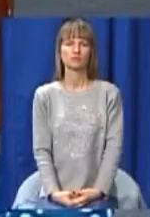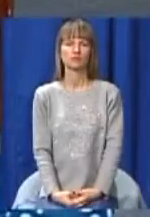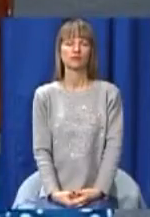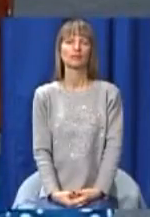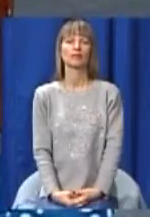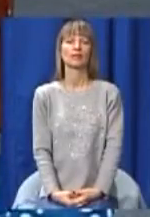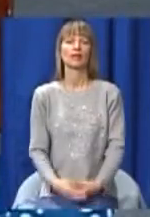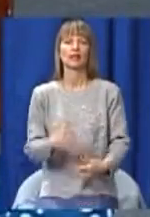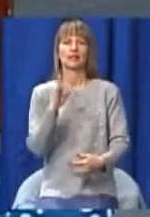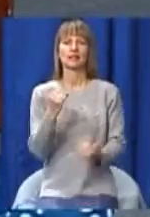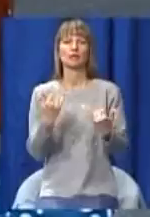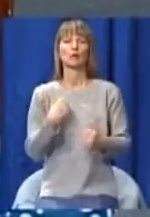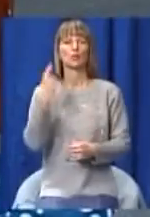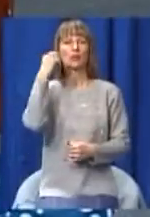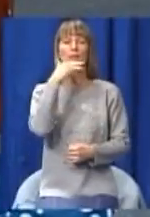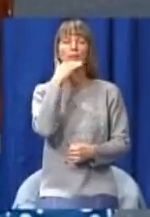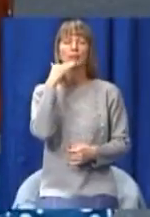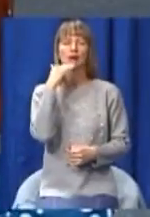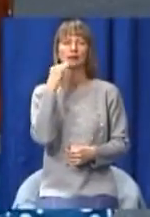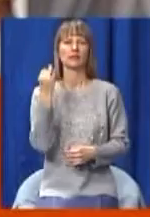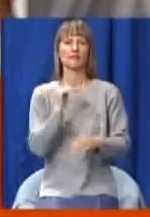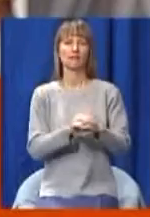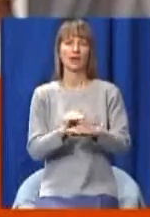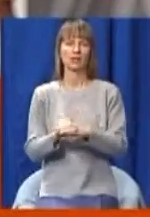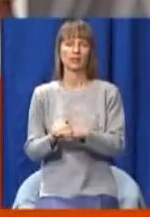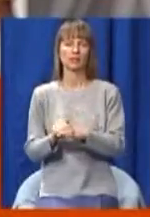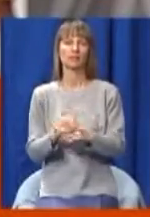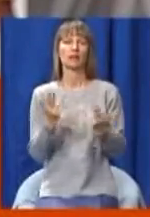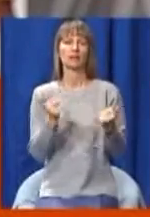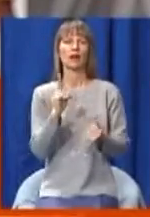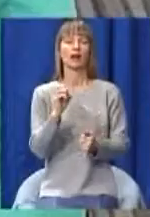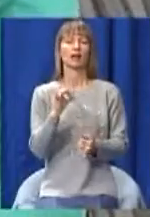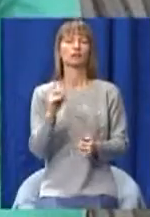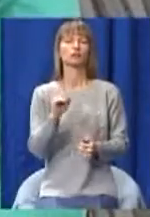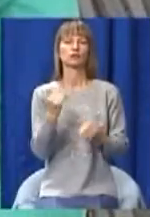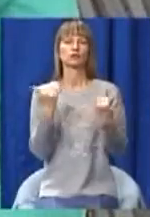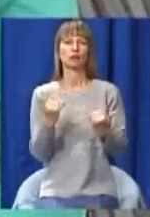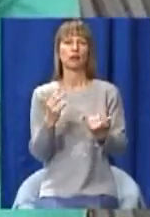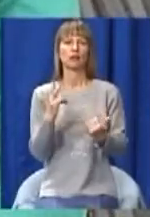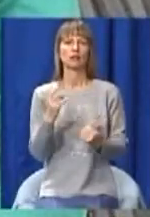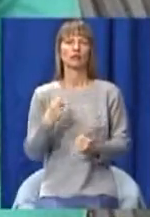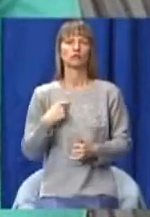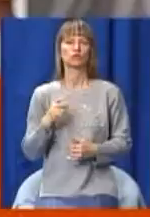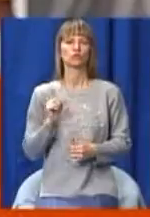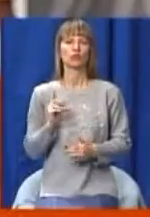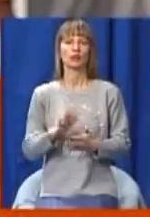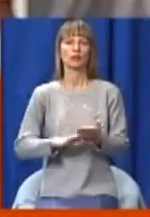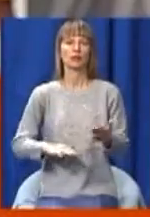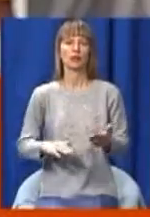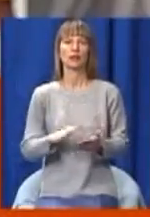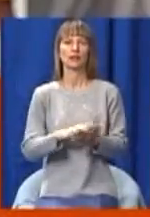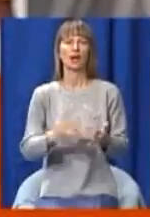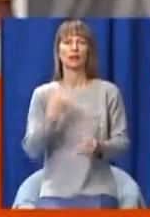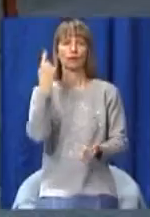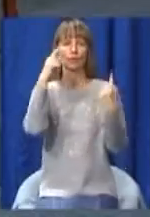Ну ось, власне, на сьогодні ми дізналися дуже багато таких цікавих фактів. Так, Карина? Так. Що тепер нас чекає далі? А далі у